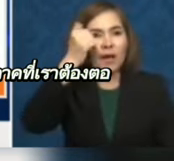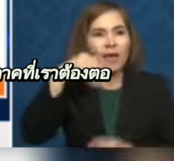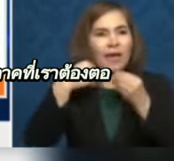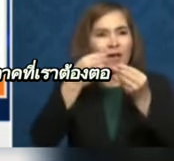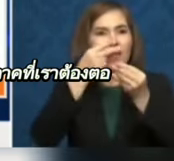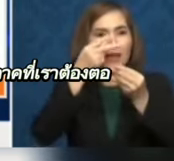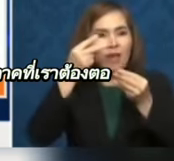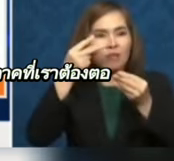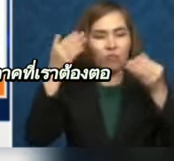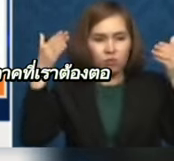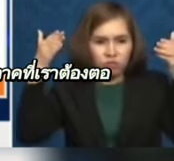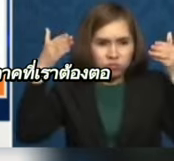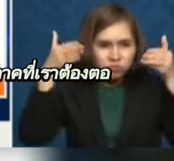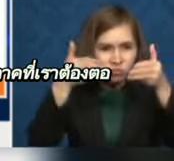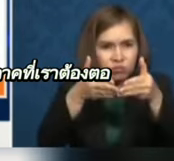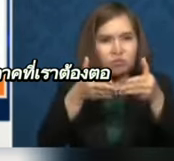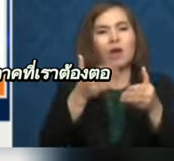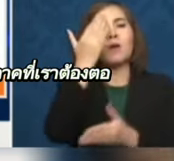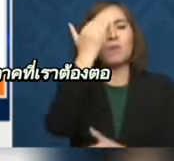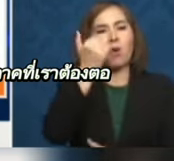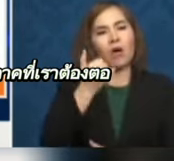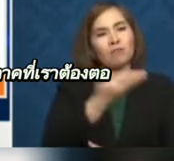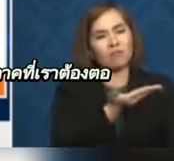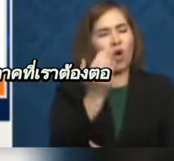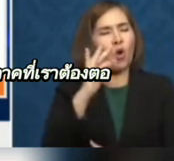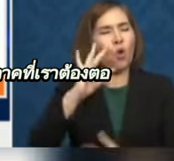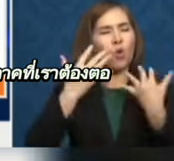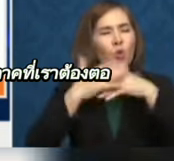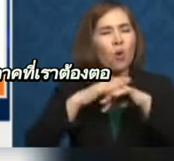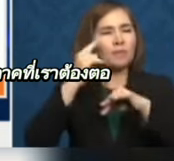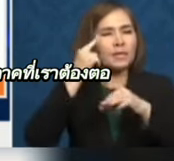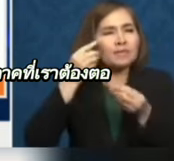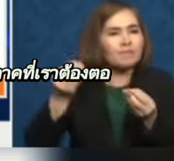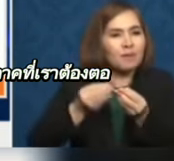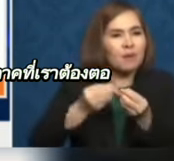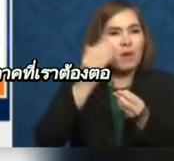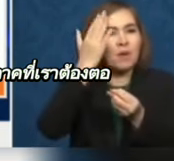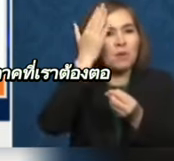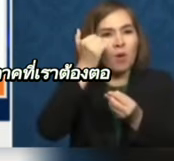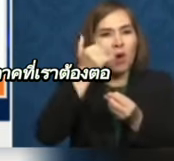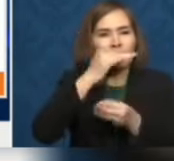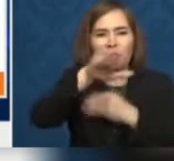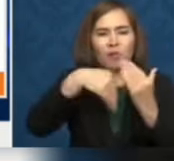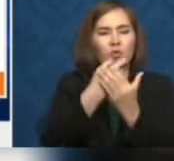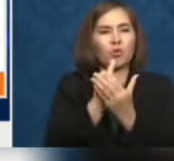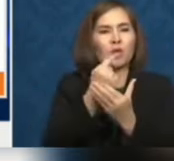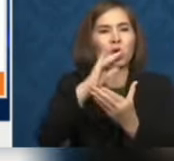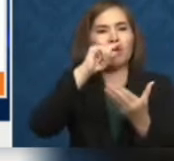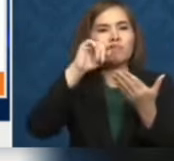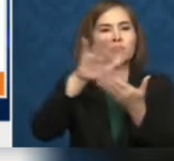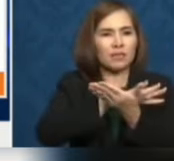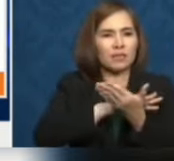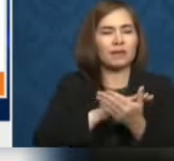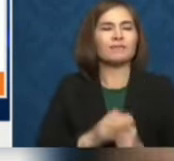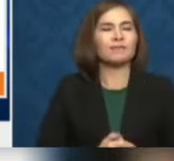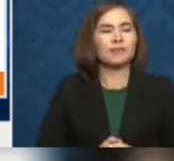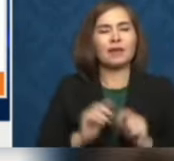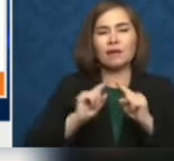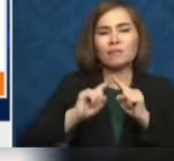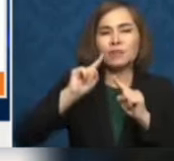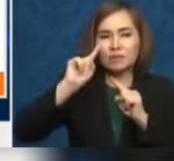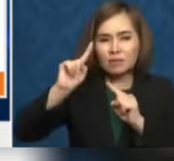มหาภาคมาที่จุลภาคที่เราต้องตอบร่วมกันในฐานะที่เราเป็นประเทศประเทศไทยแห่งนี้สำหรับคำถามข้อที่ 1